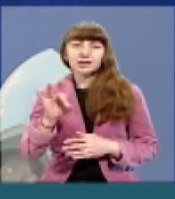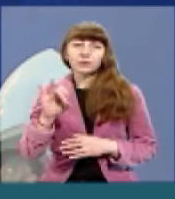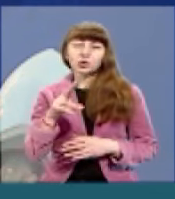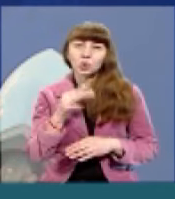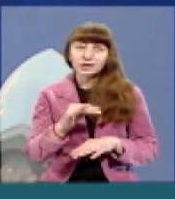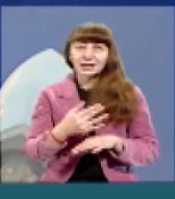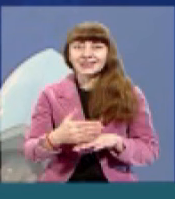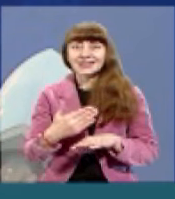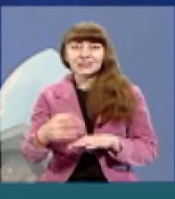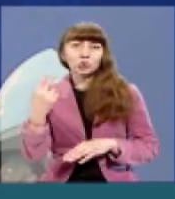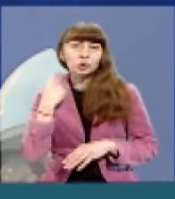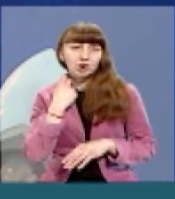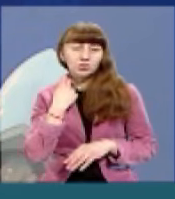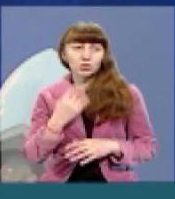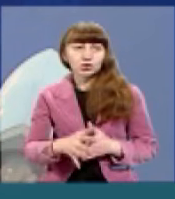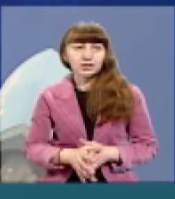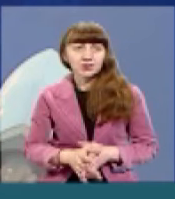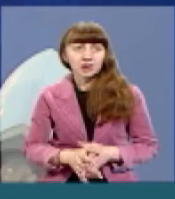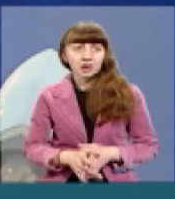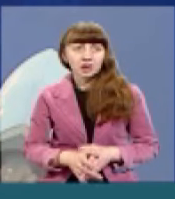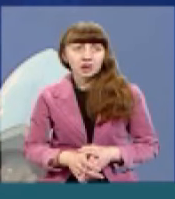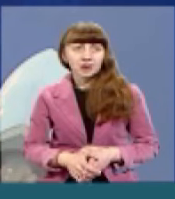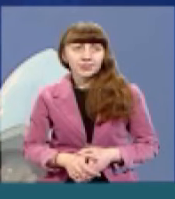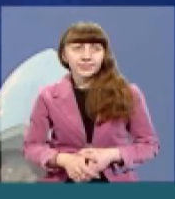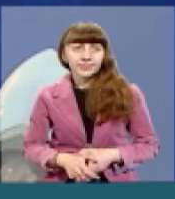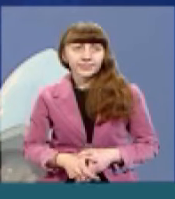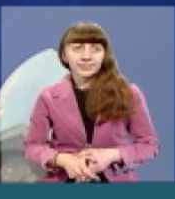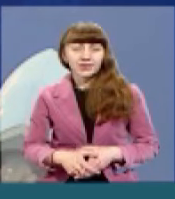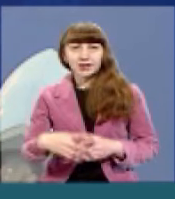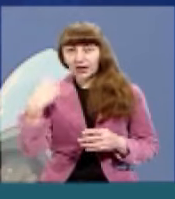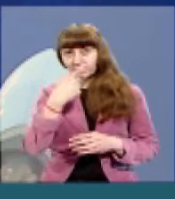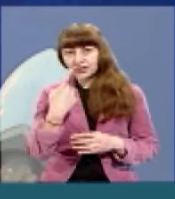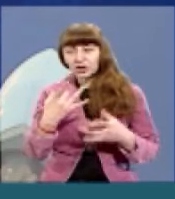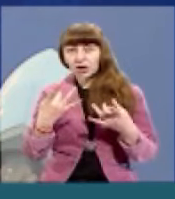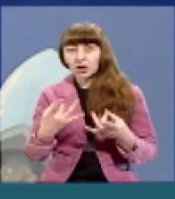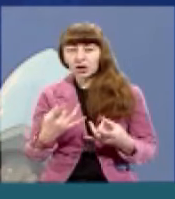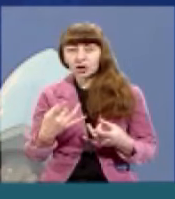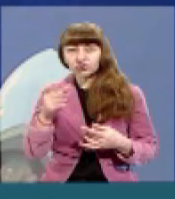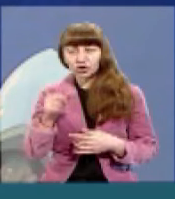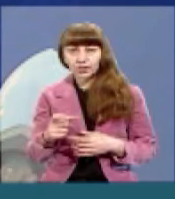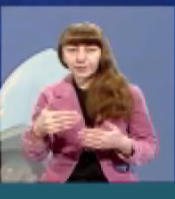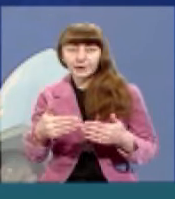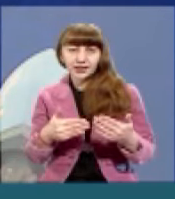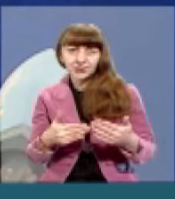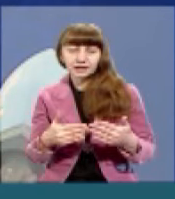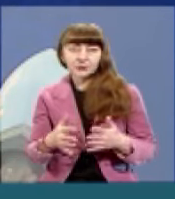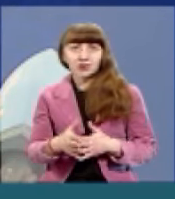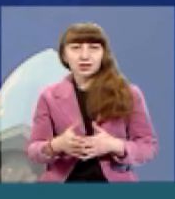дебиторская, кредиторская задолженность. Это задолженность физического лица, да, перед другим физическим лицом,